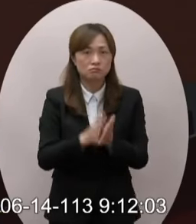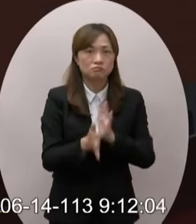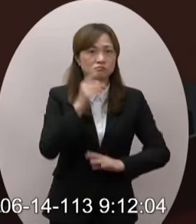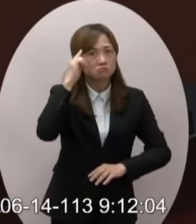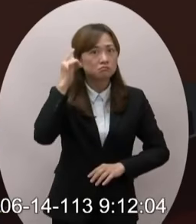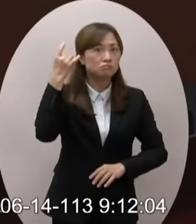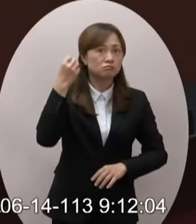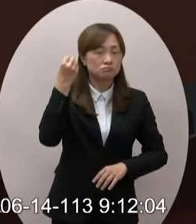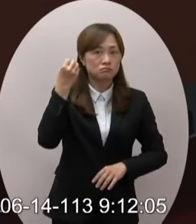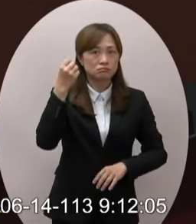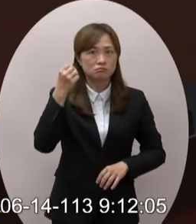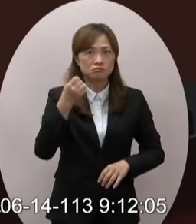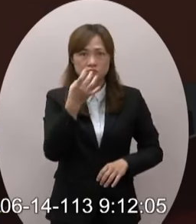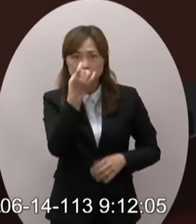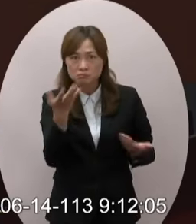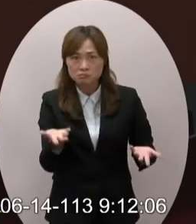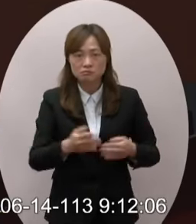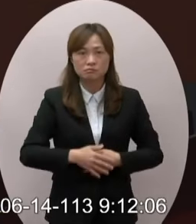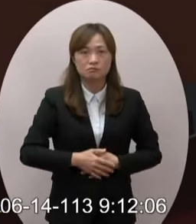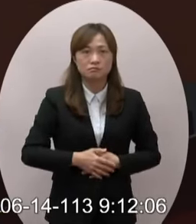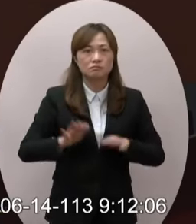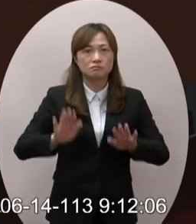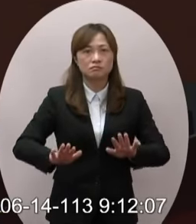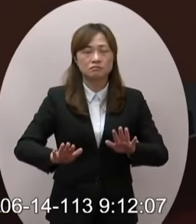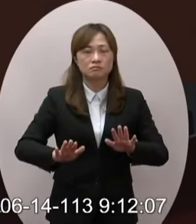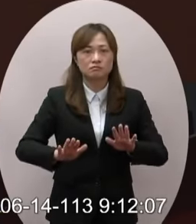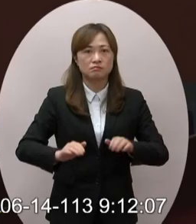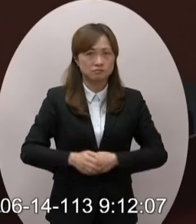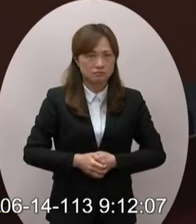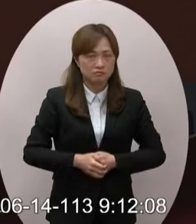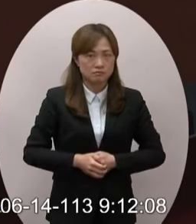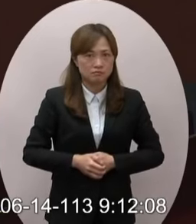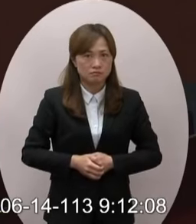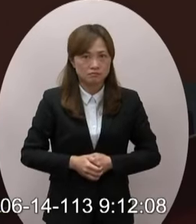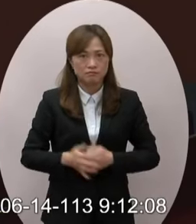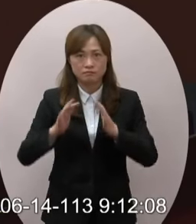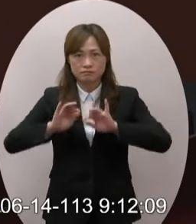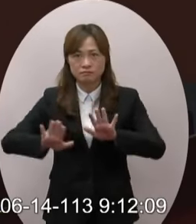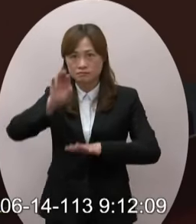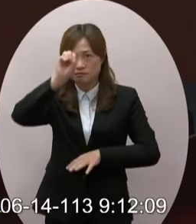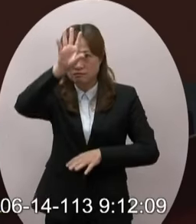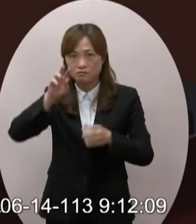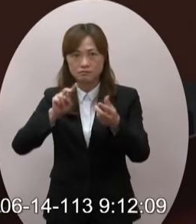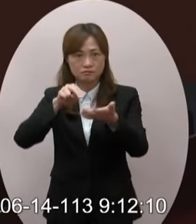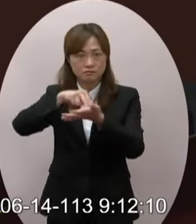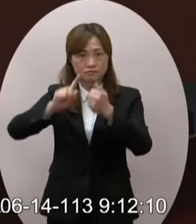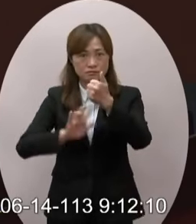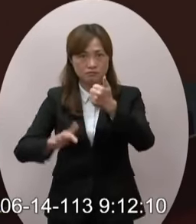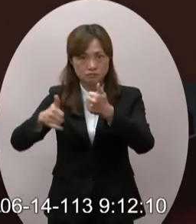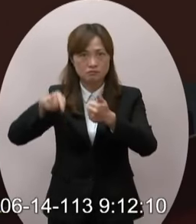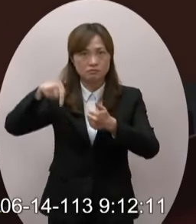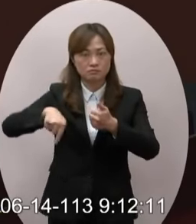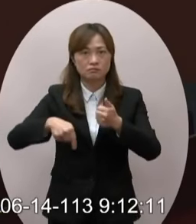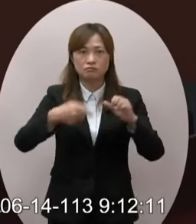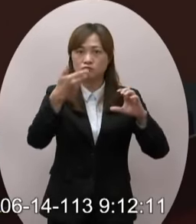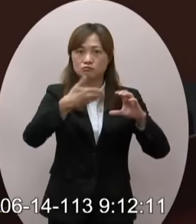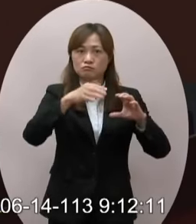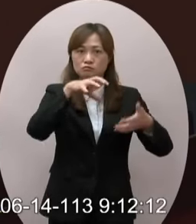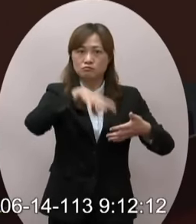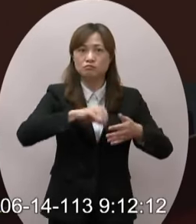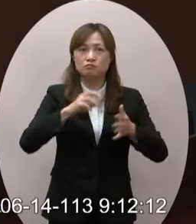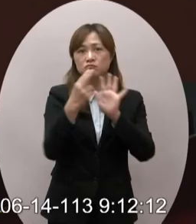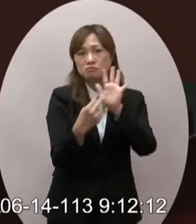呢？现在竟然有执政党的立委上节目辩解说，8年都没有推动改革，是因